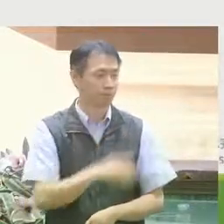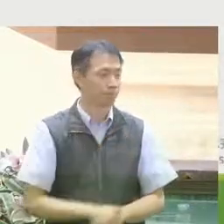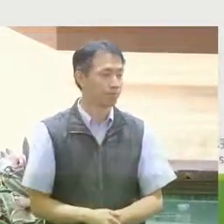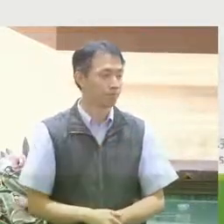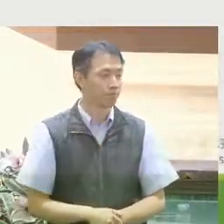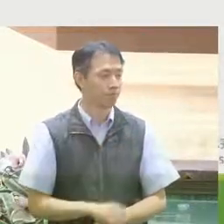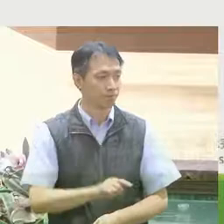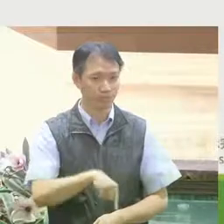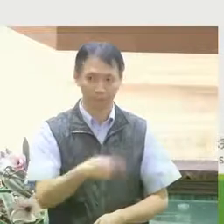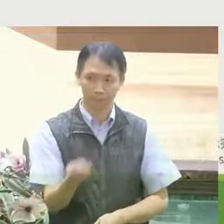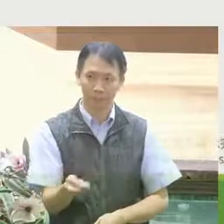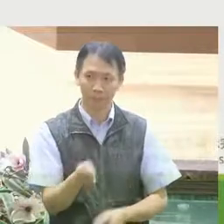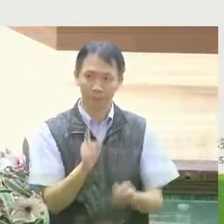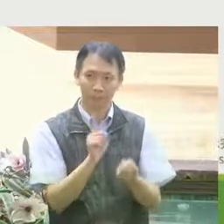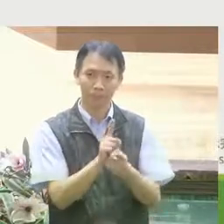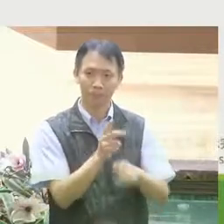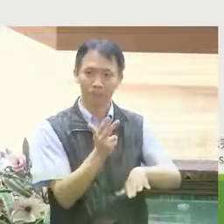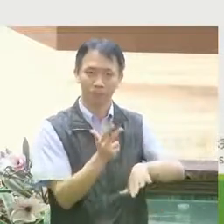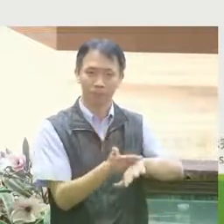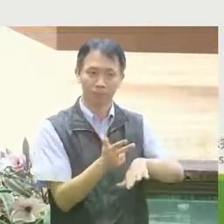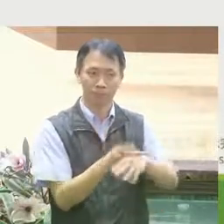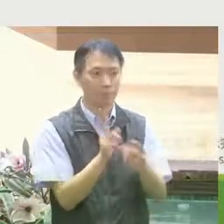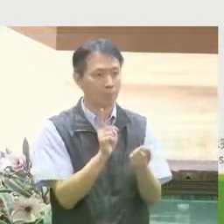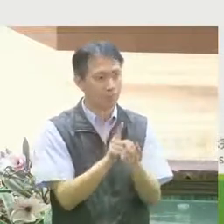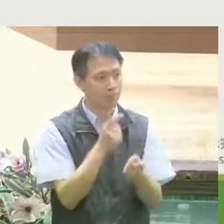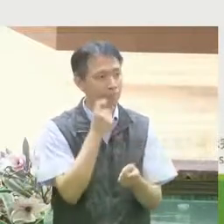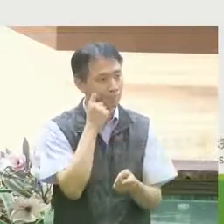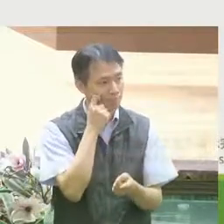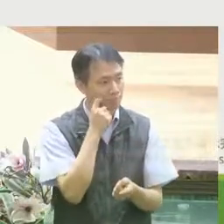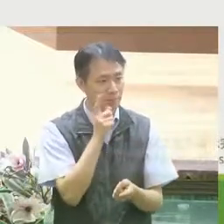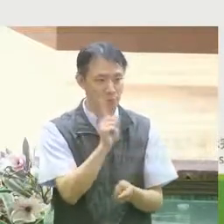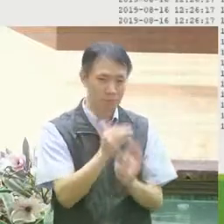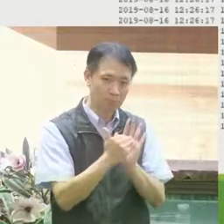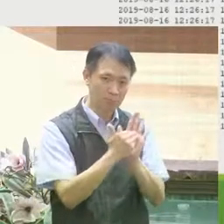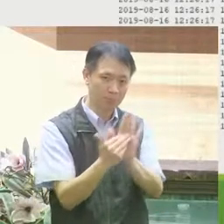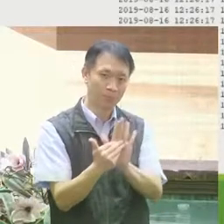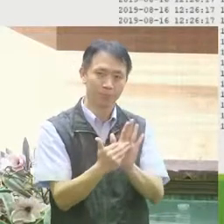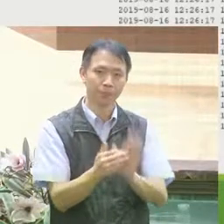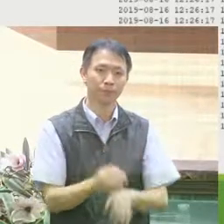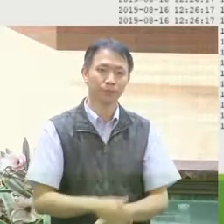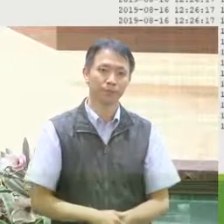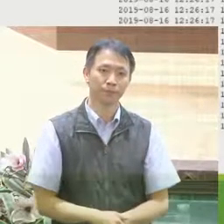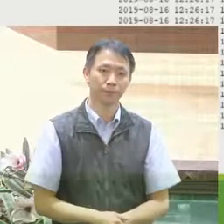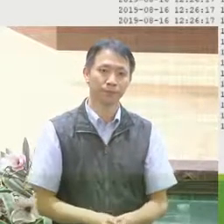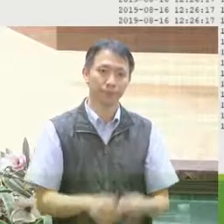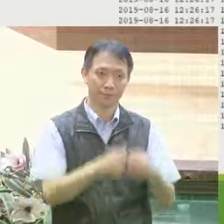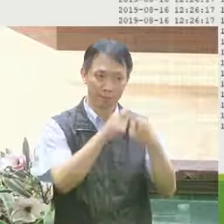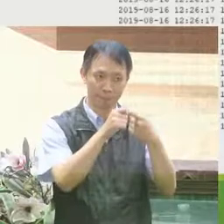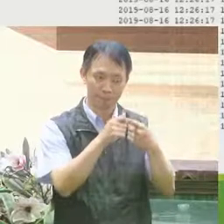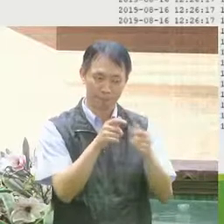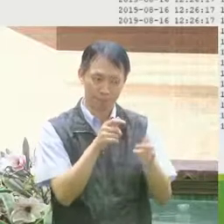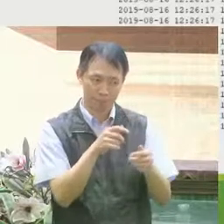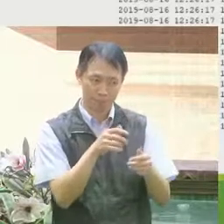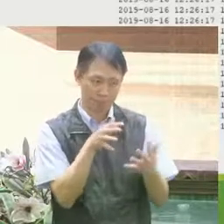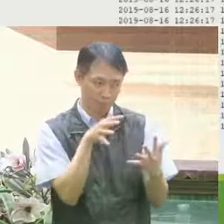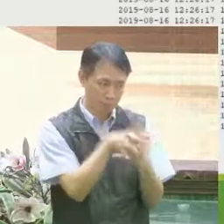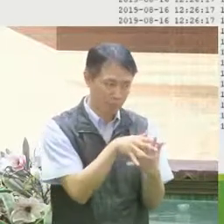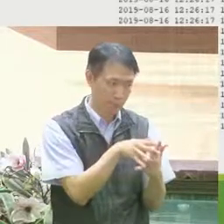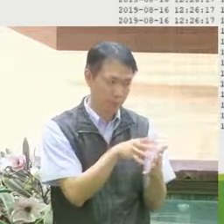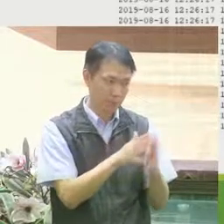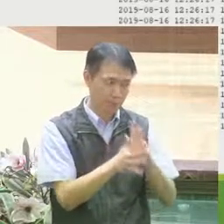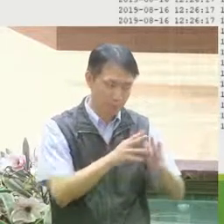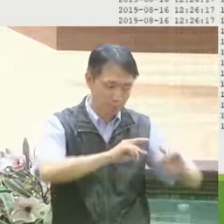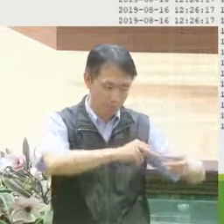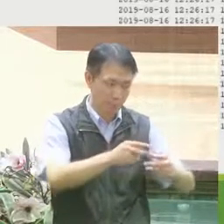说在技术上受到什么攻击以及怎样防御。第一，攻击者扫描是